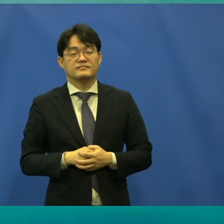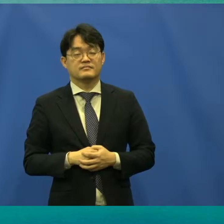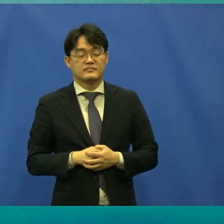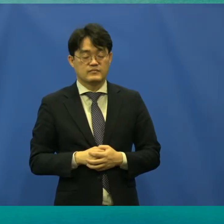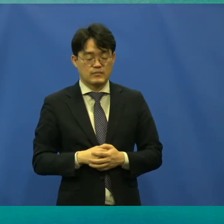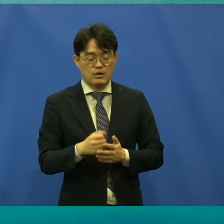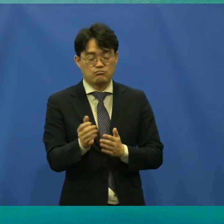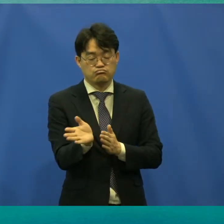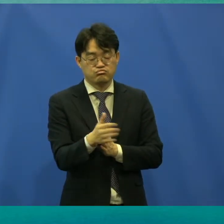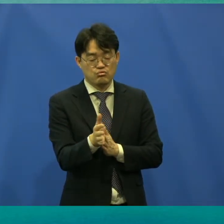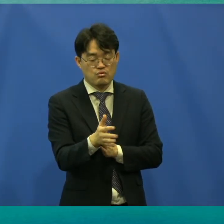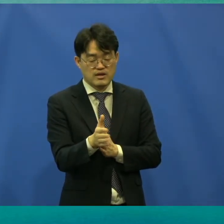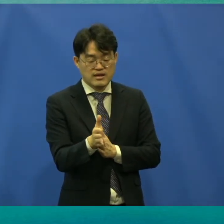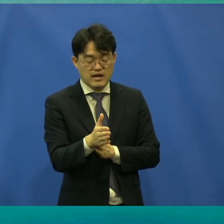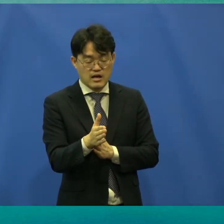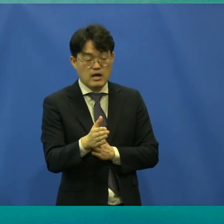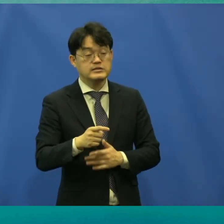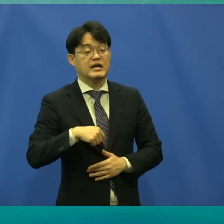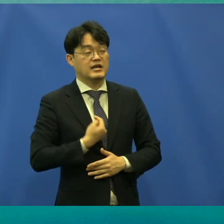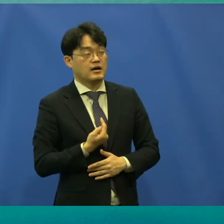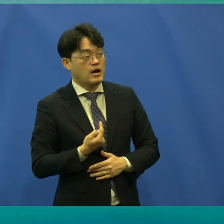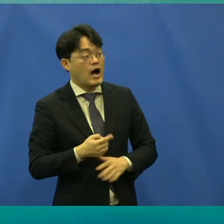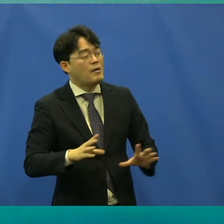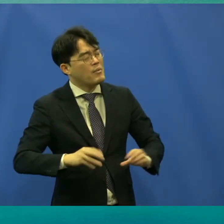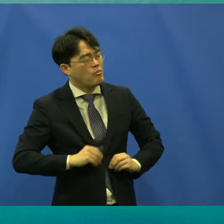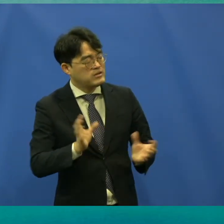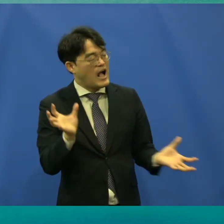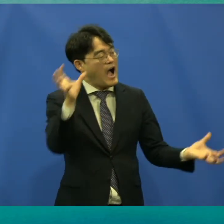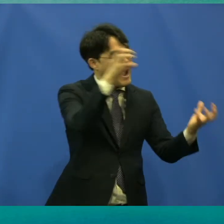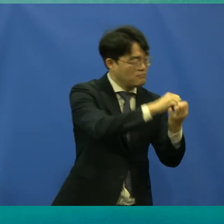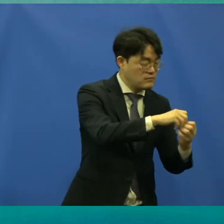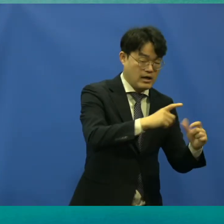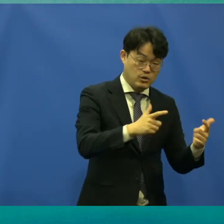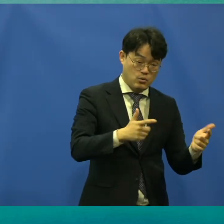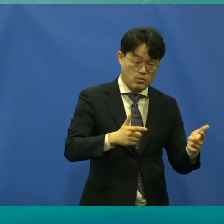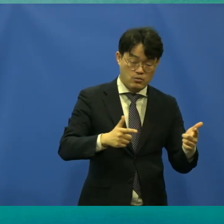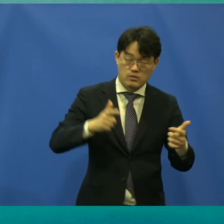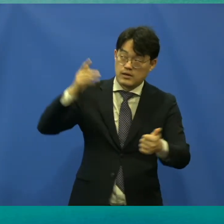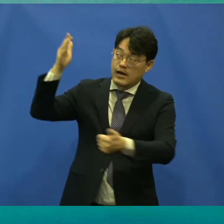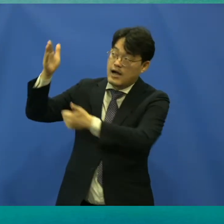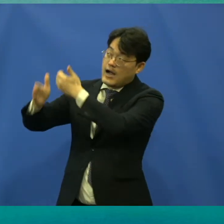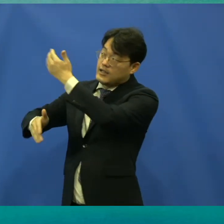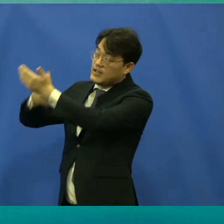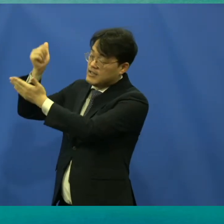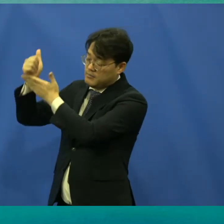아니고 하나님이 요나를 삼키게 하셨으므로.